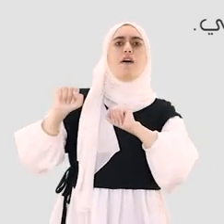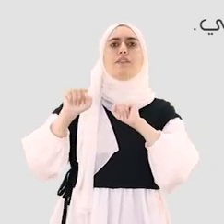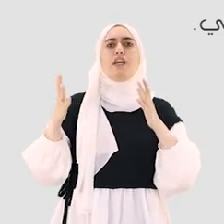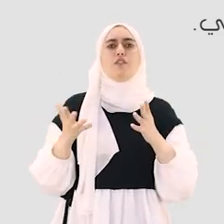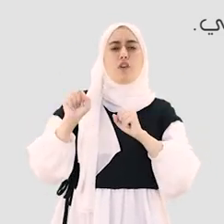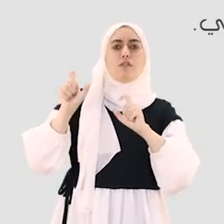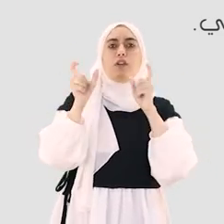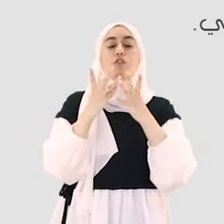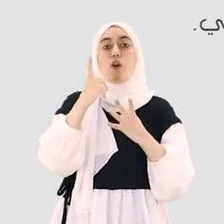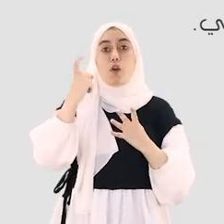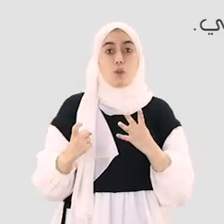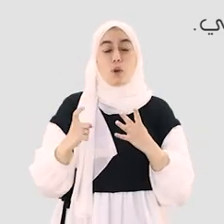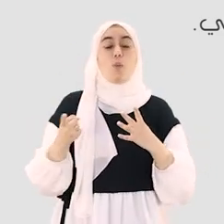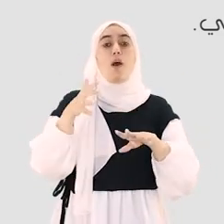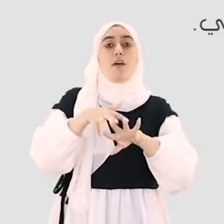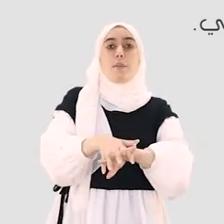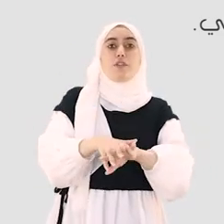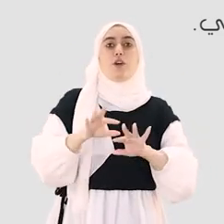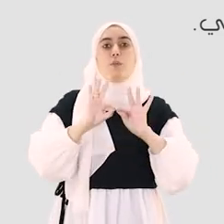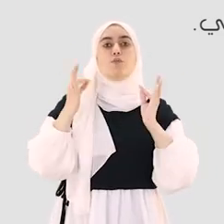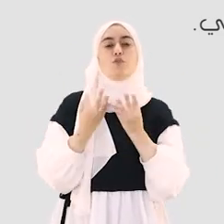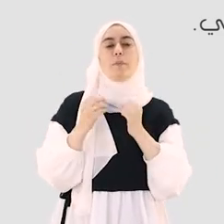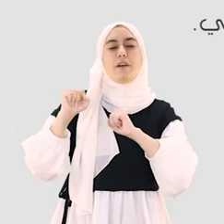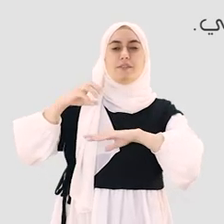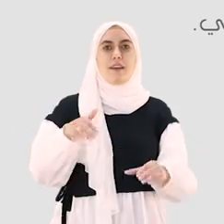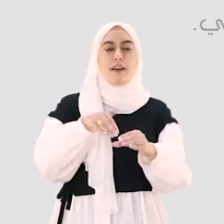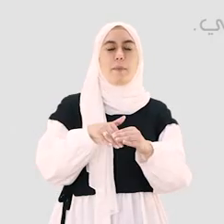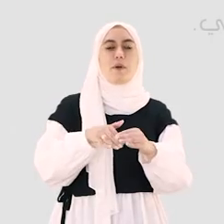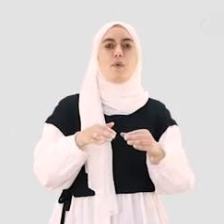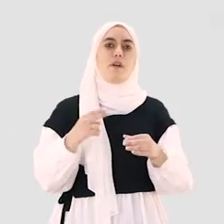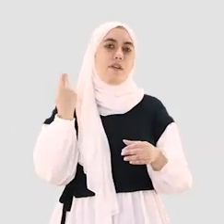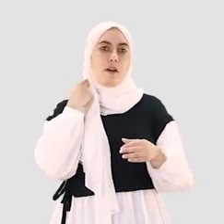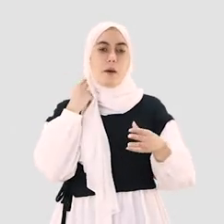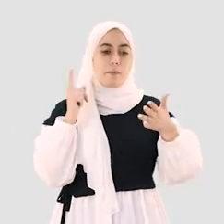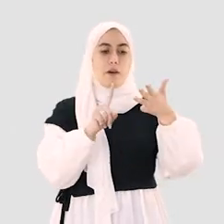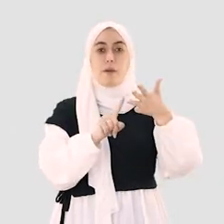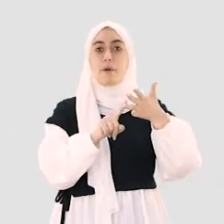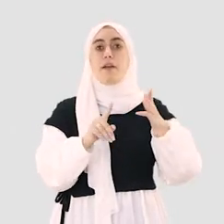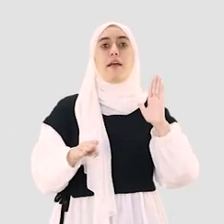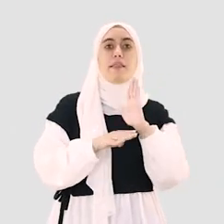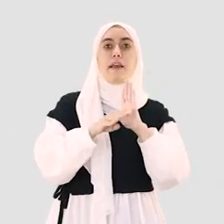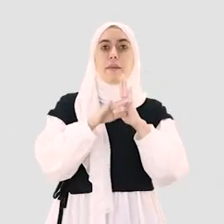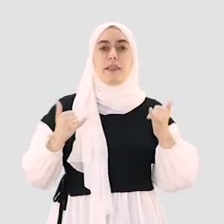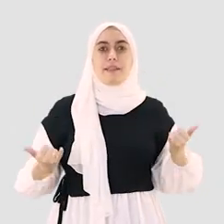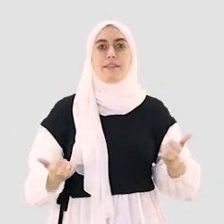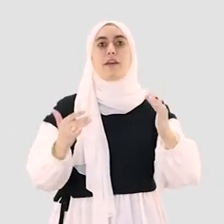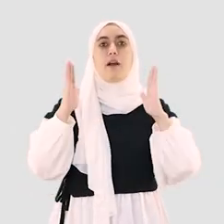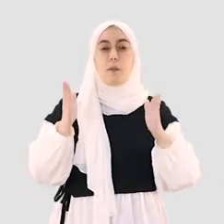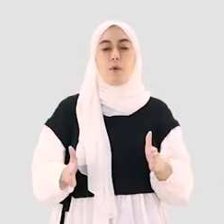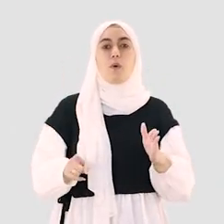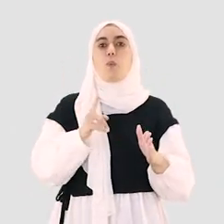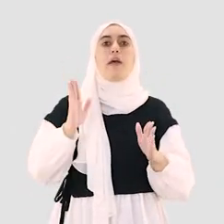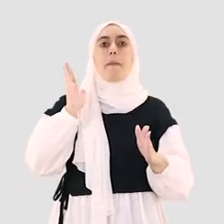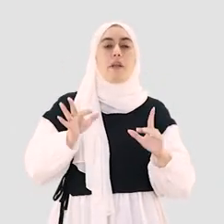قضايا حقوق الاشخاص ذوي الاعاقه ودمجهم في المجتمع الجامعي المحور الرابع الترتيبات